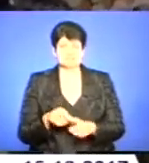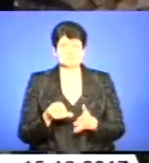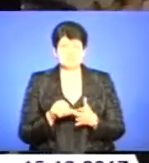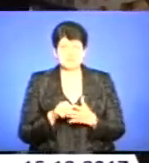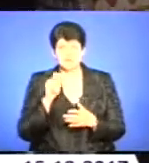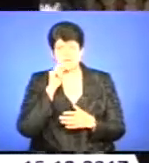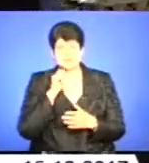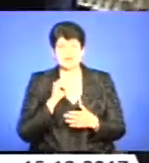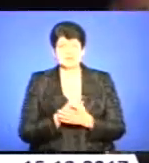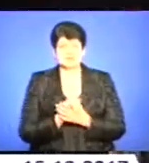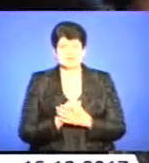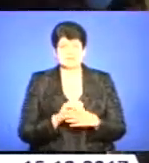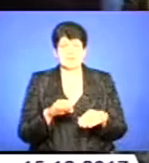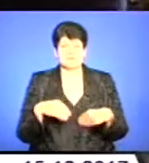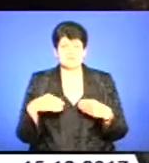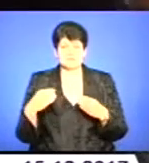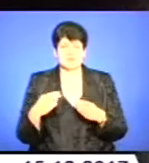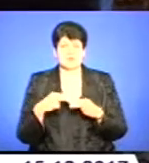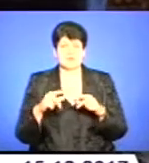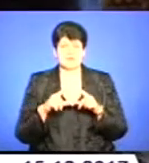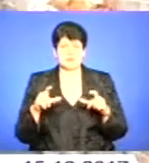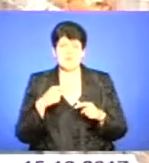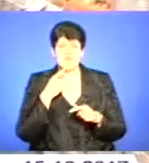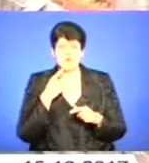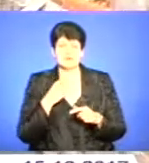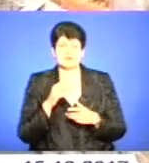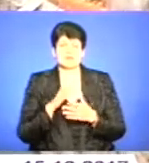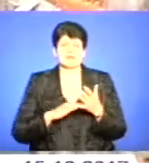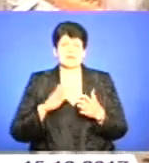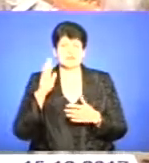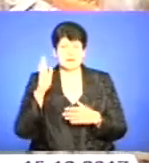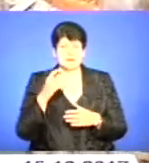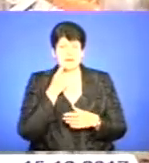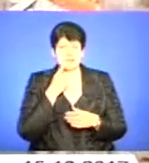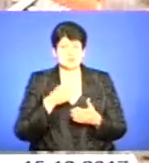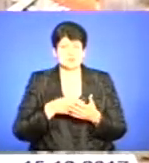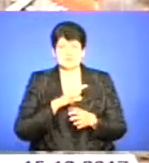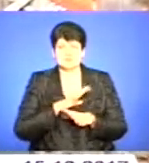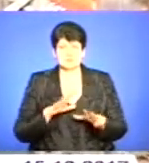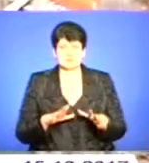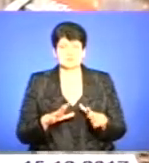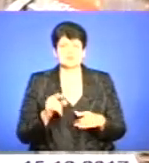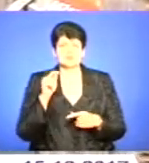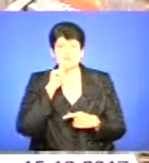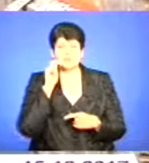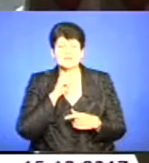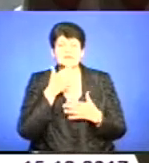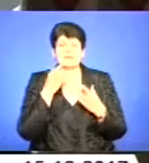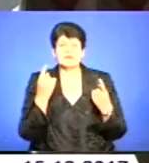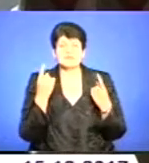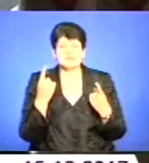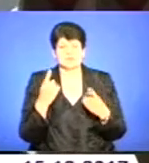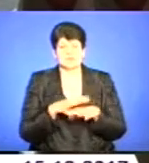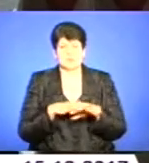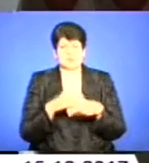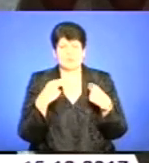Української асоціації постачальників торгівельних мереж прогнозують, що надалі яйця дорожчати не будуть, оскільки в Україні не такий великий ринок збуту, а